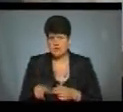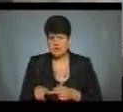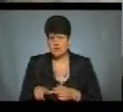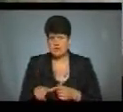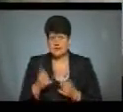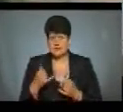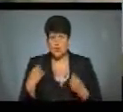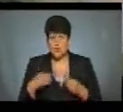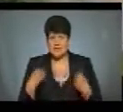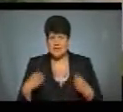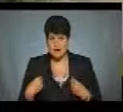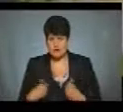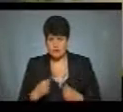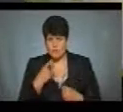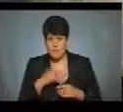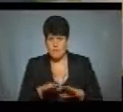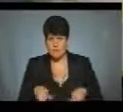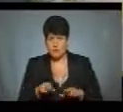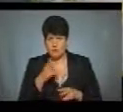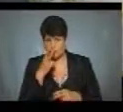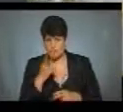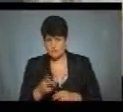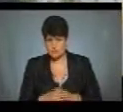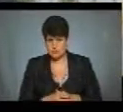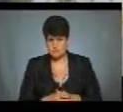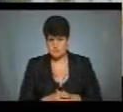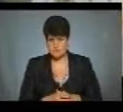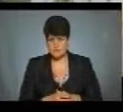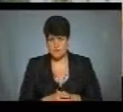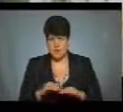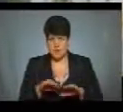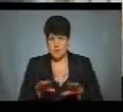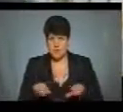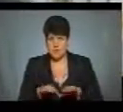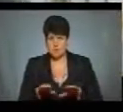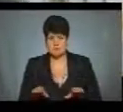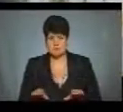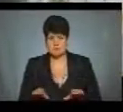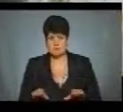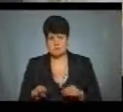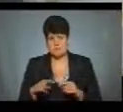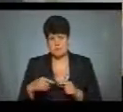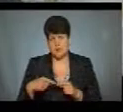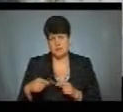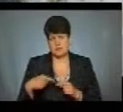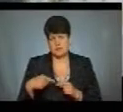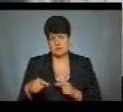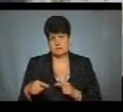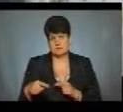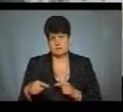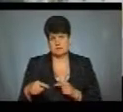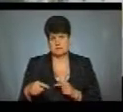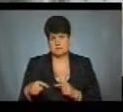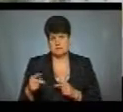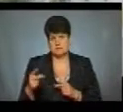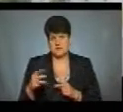зараз і роздягну, каже, попливу подивлюся. Він доплив десь, ну, метрів, може, де.